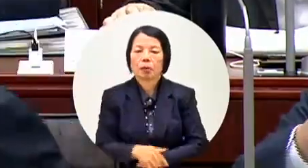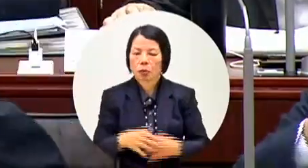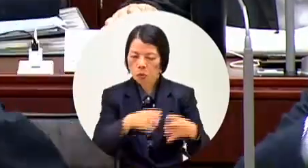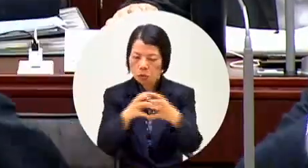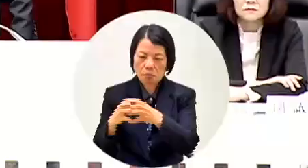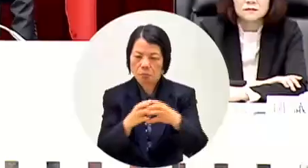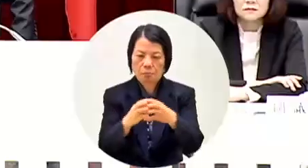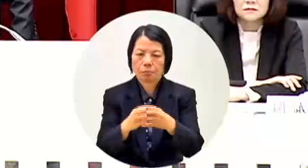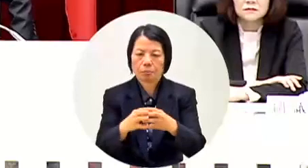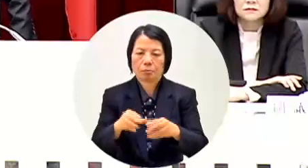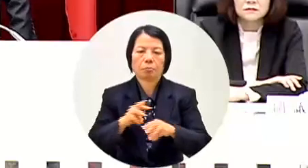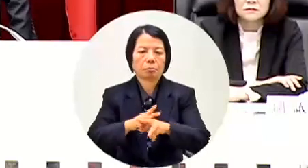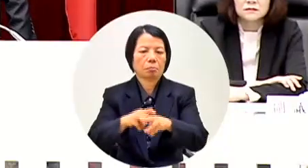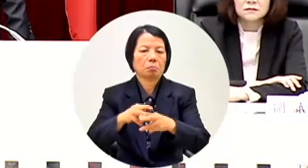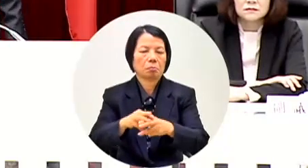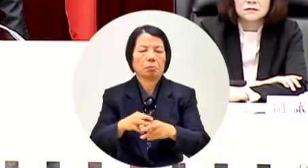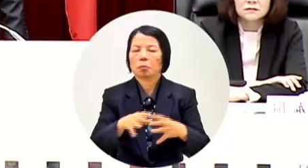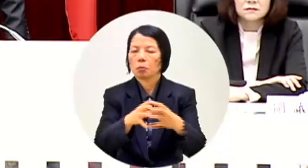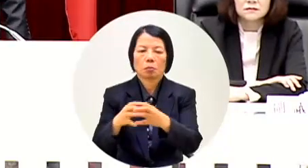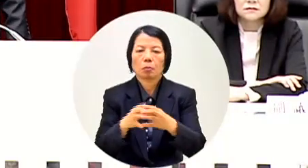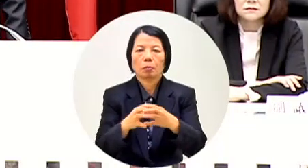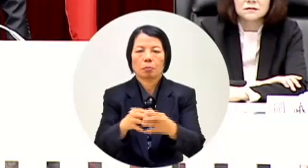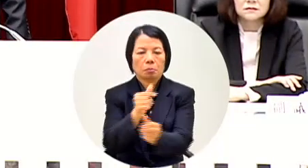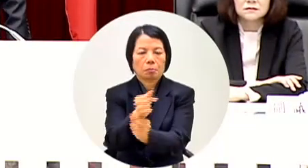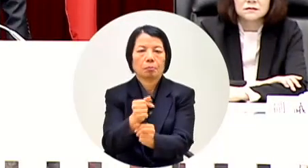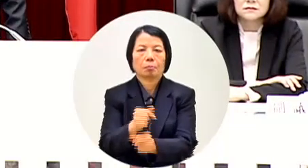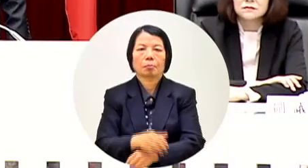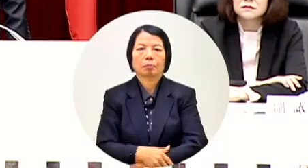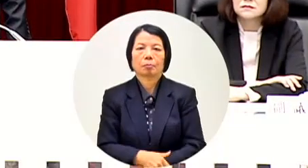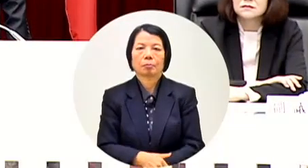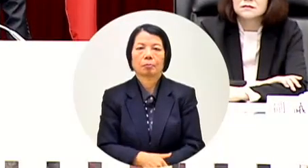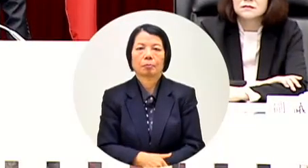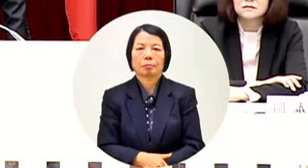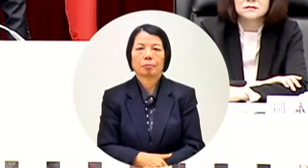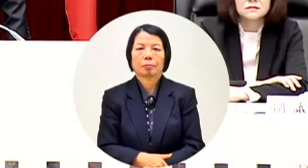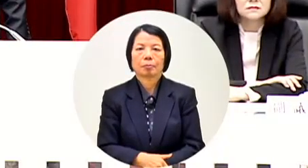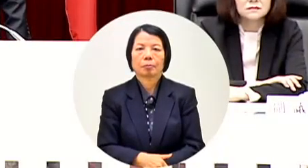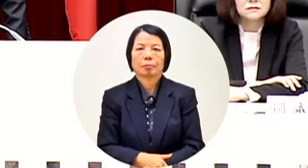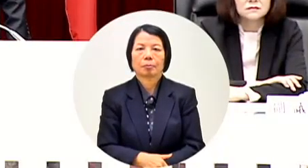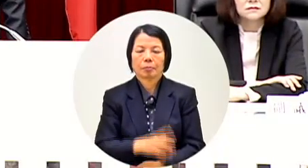接下来，民进党团